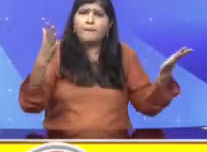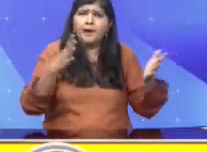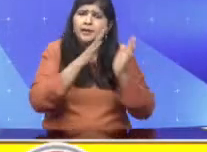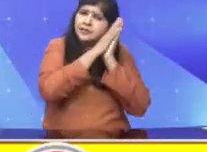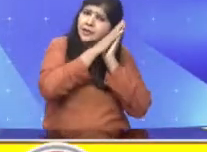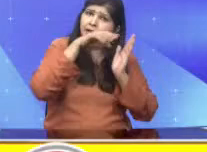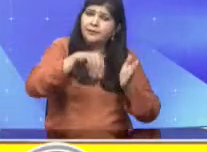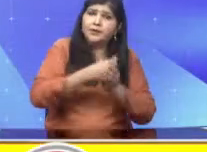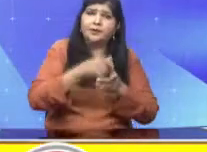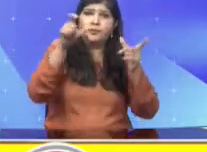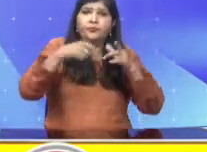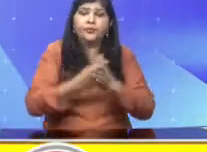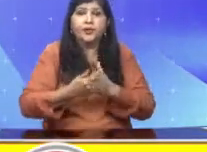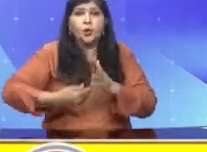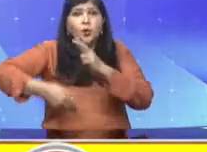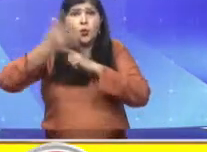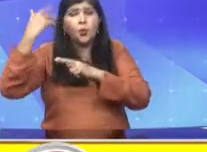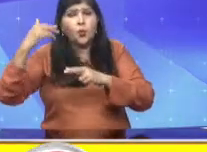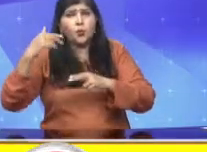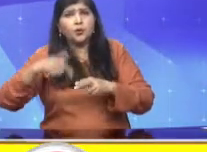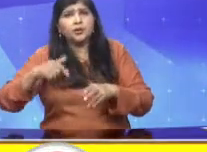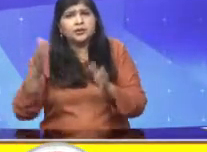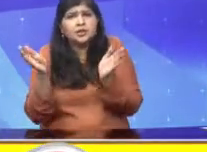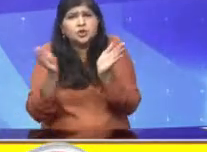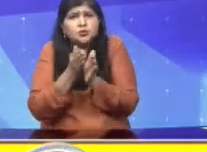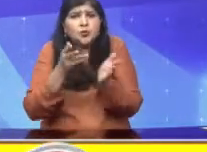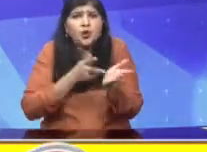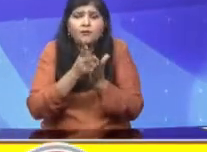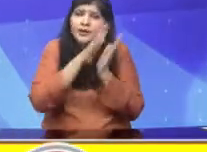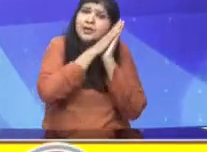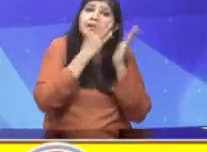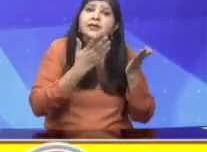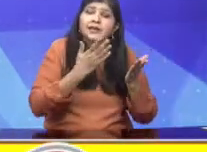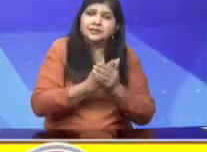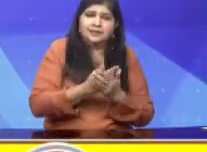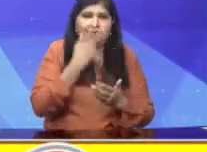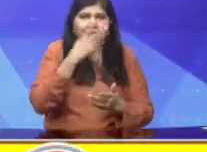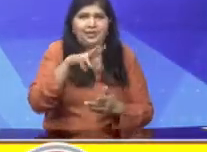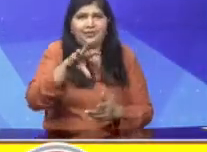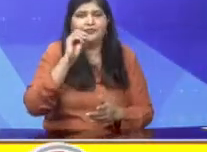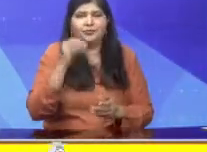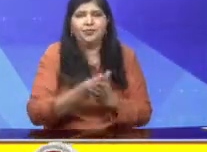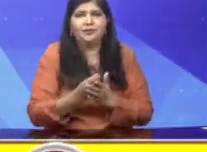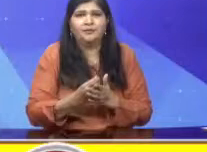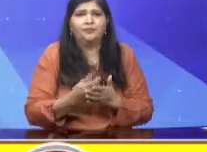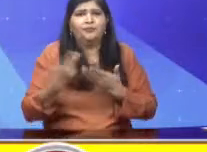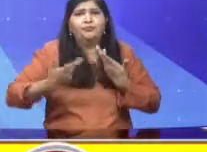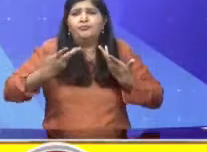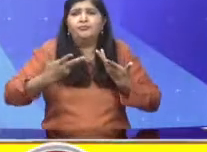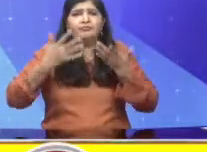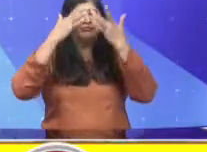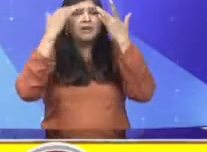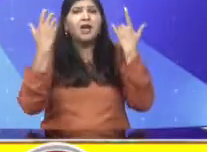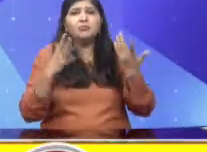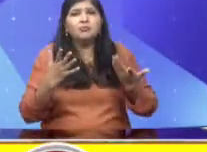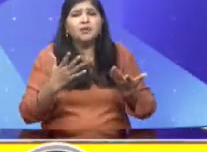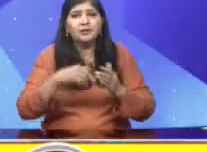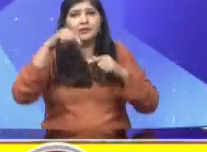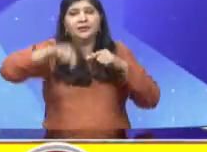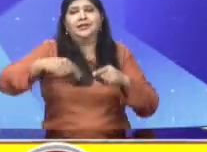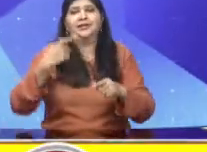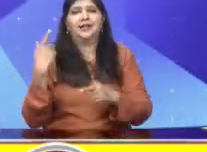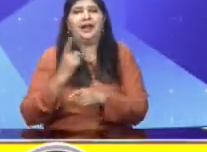वाले लोगों को वो जिवन सहली देखने का अवसर मिलता है जिसके बारे में वे बहुत कुछ नहीं जानते